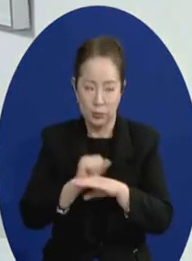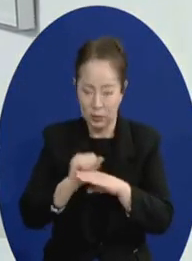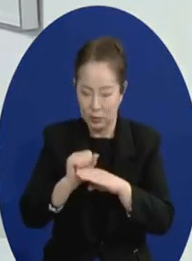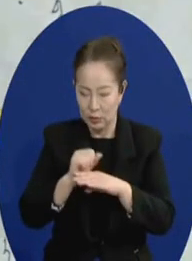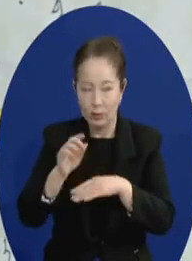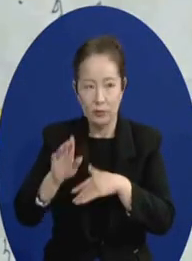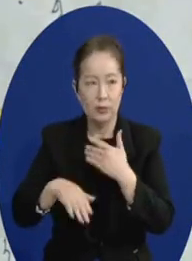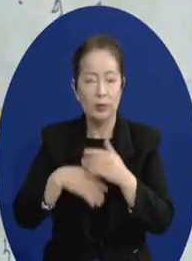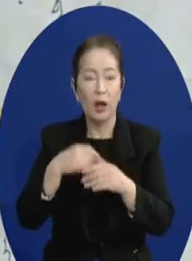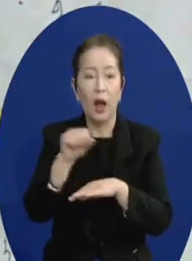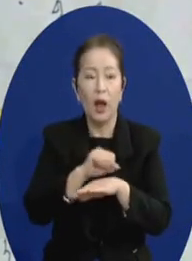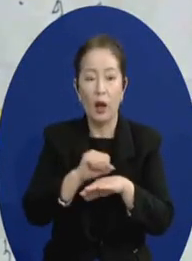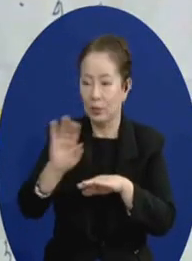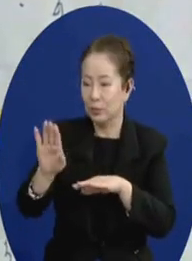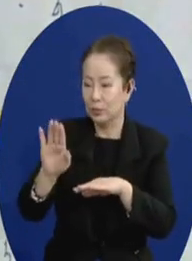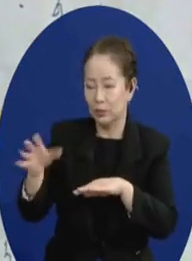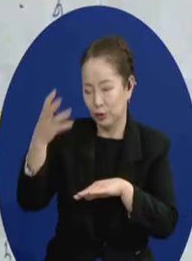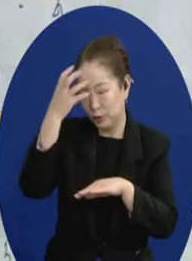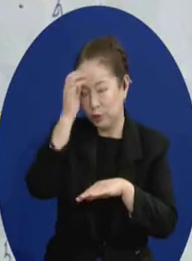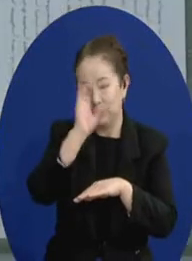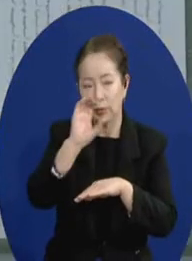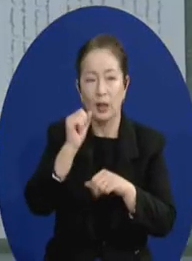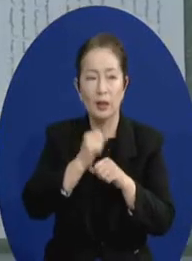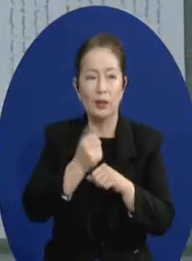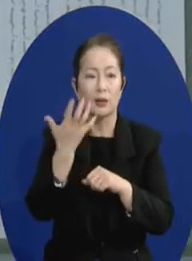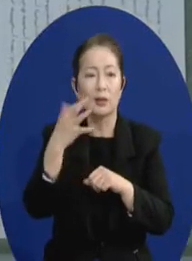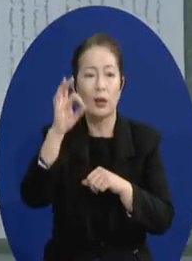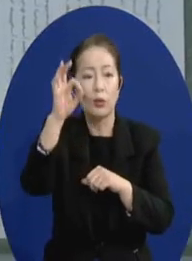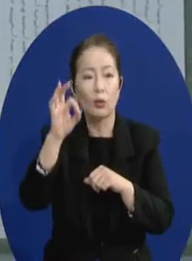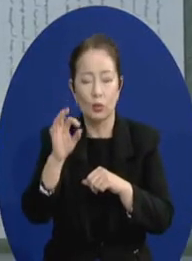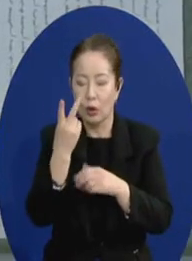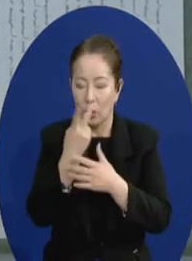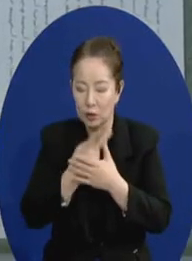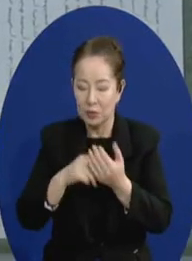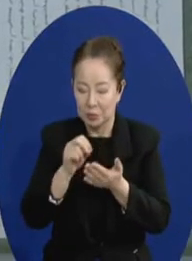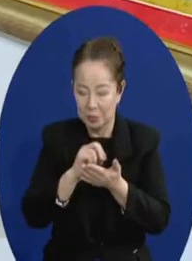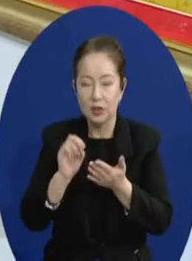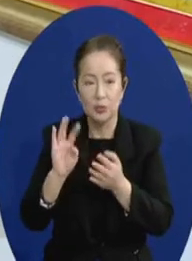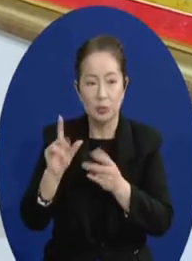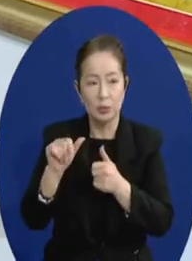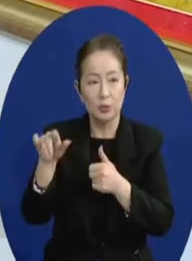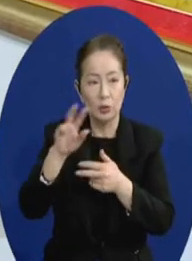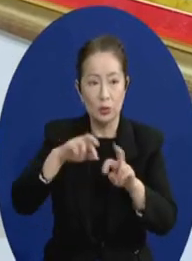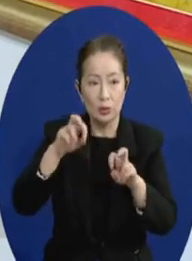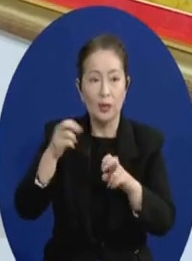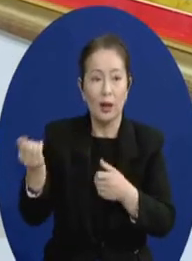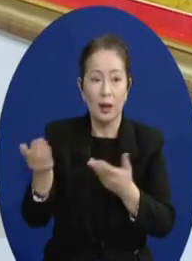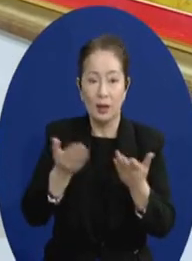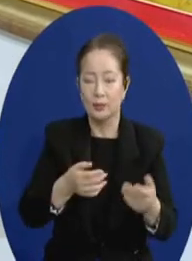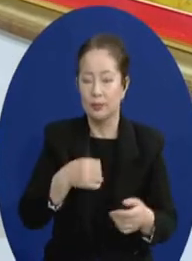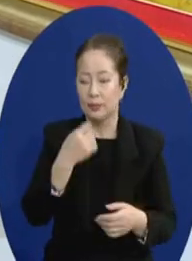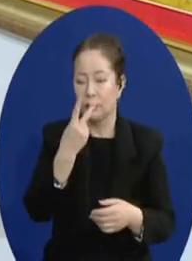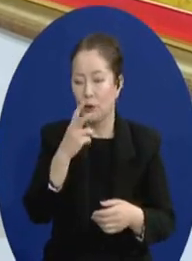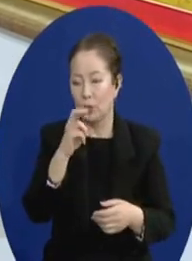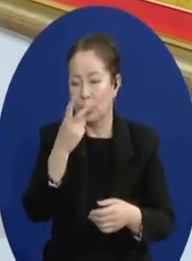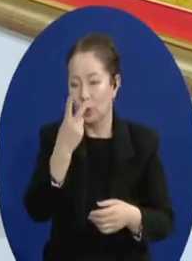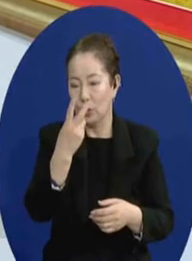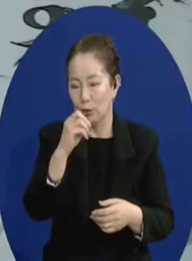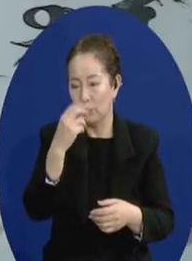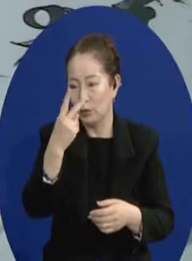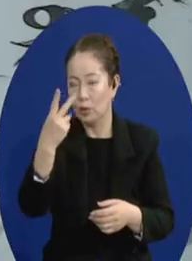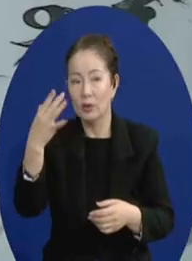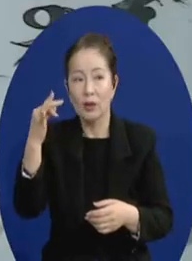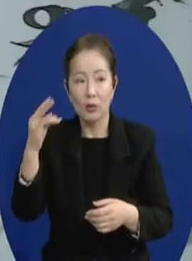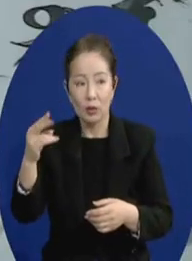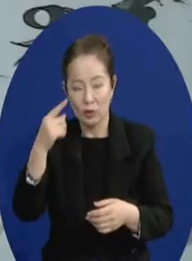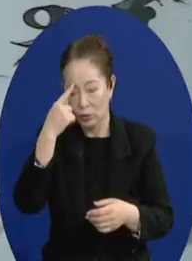амжилттай ихэнх аймаг төрийн албаагчдын 50% нь хос бичгтэн болсон гэсэн судалгаа гарчээ. 25 он гэхэд бол ямар ч байсан одоо бид